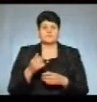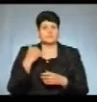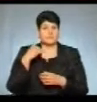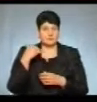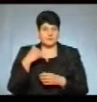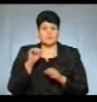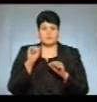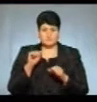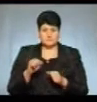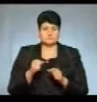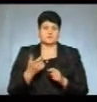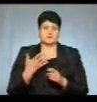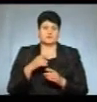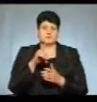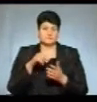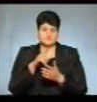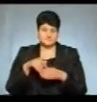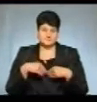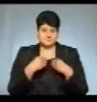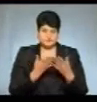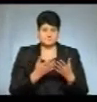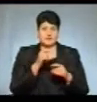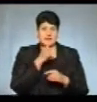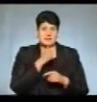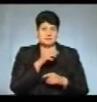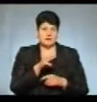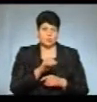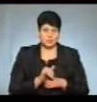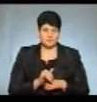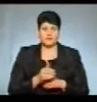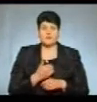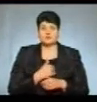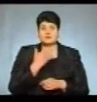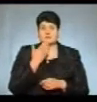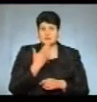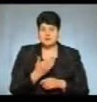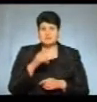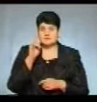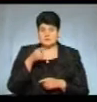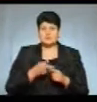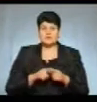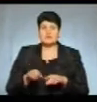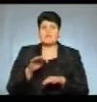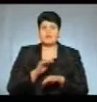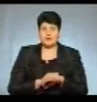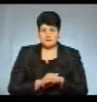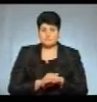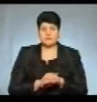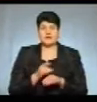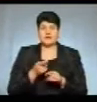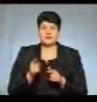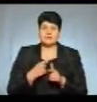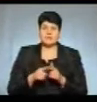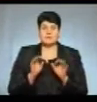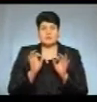телефонувати та долучатися до розмови та ставити питання нашому експерту. Хочу вас запитати, чи відомо вам про цей факт і чи правда дійсно,